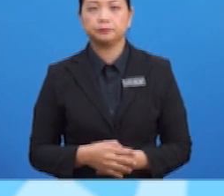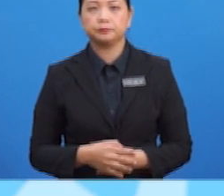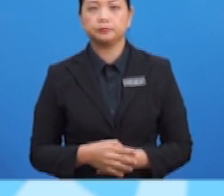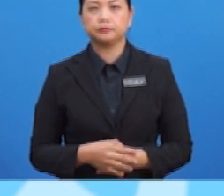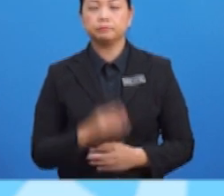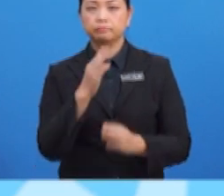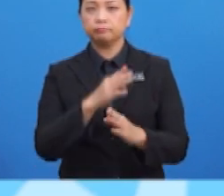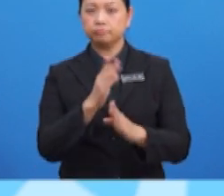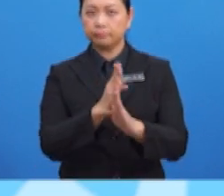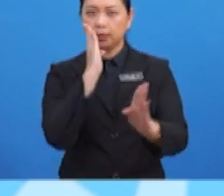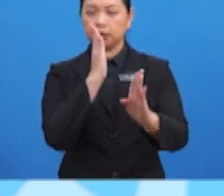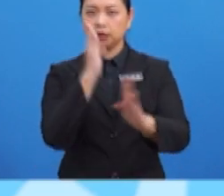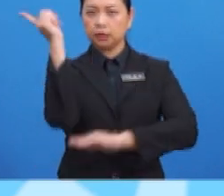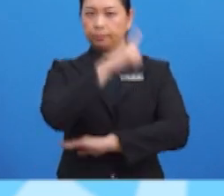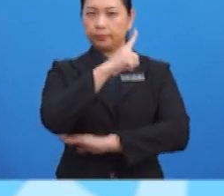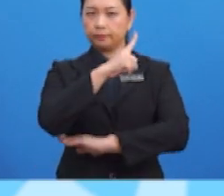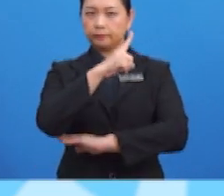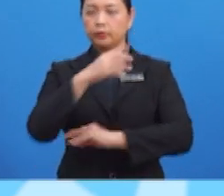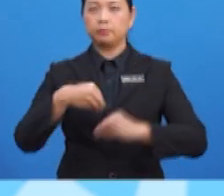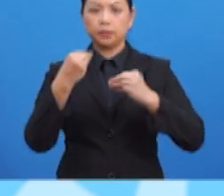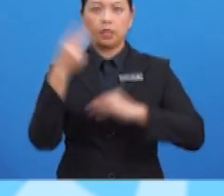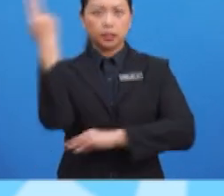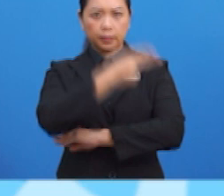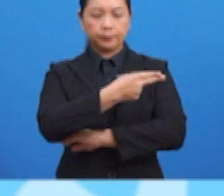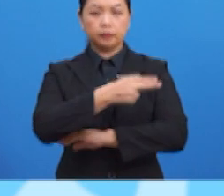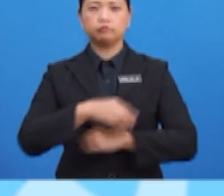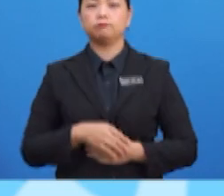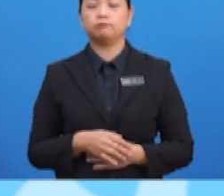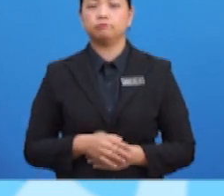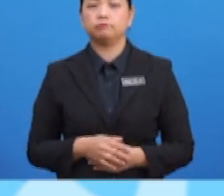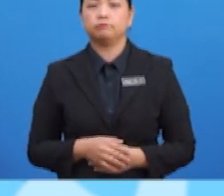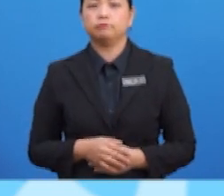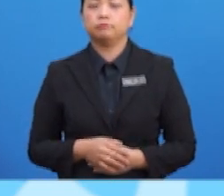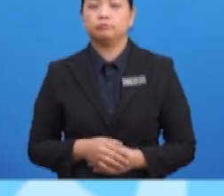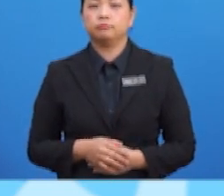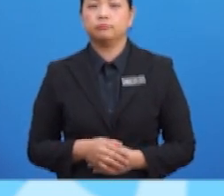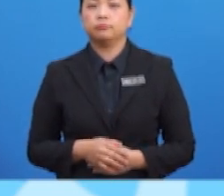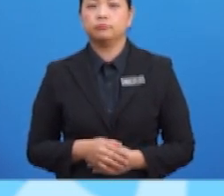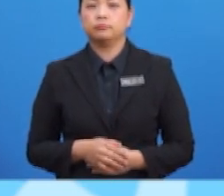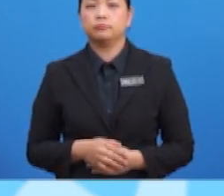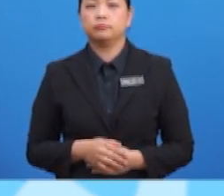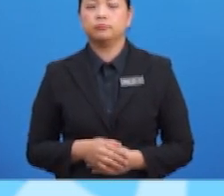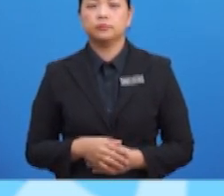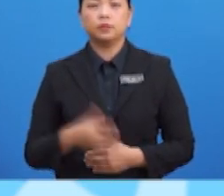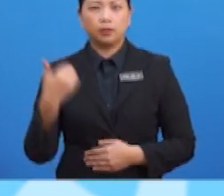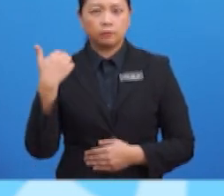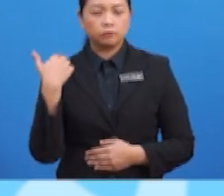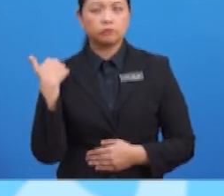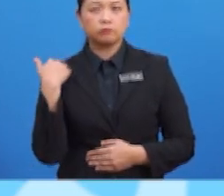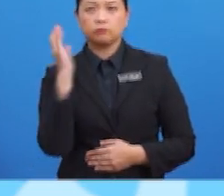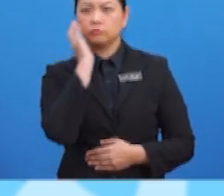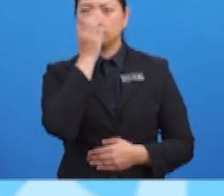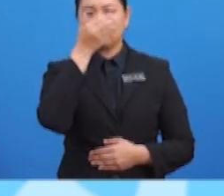bagi menghadapi penularan COVID-19. Didapati pelindung muka yang sedia